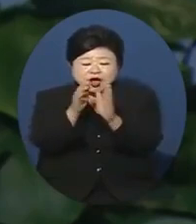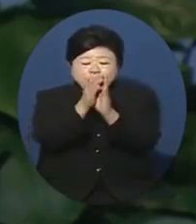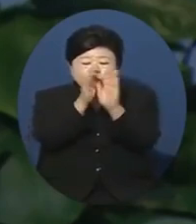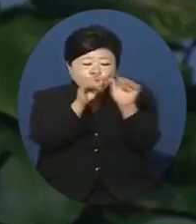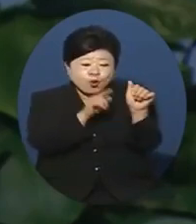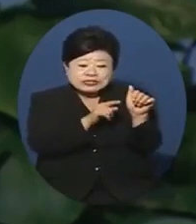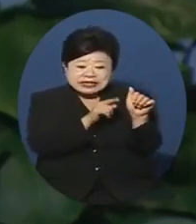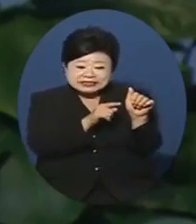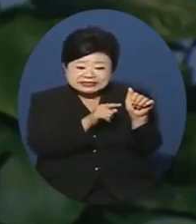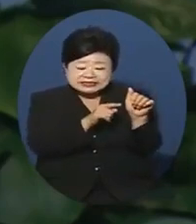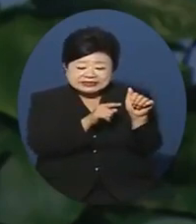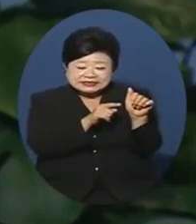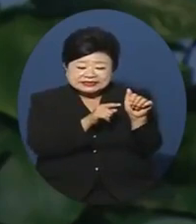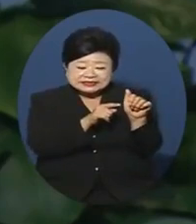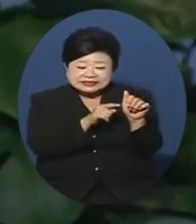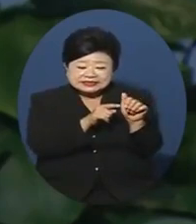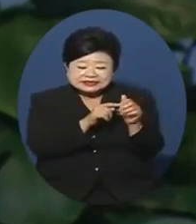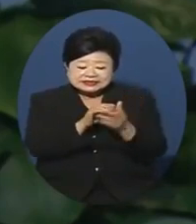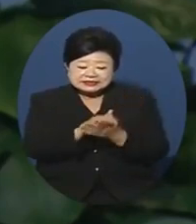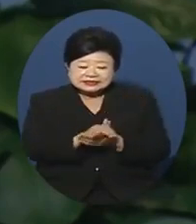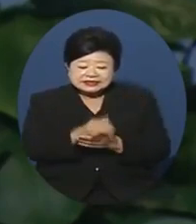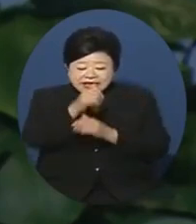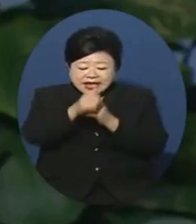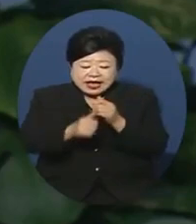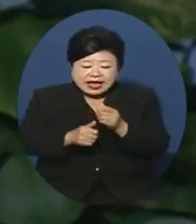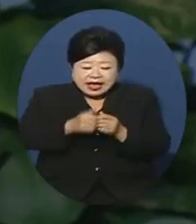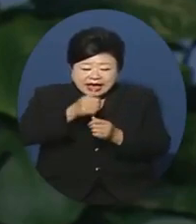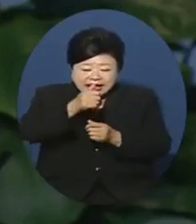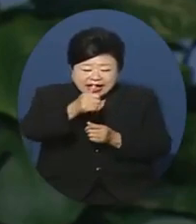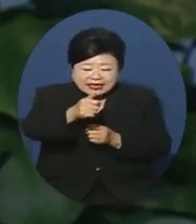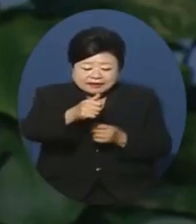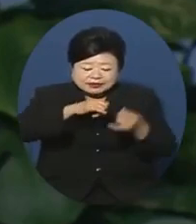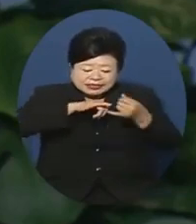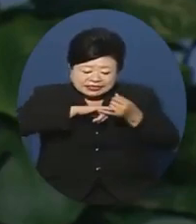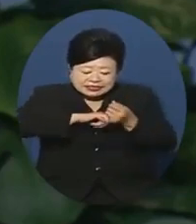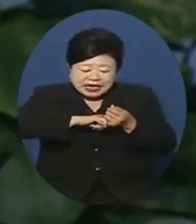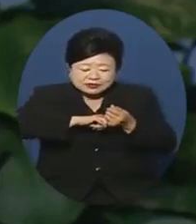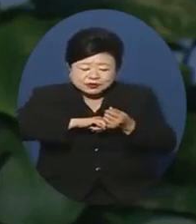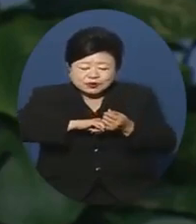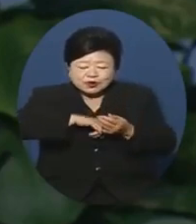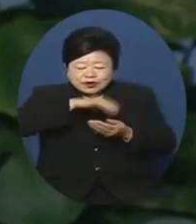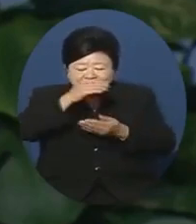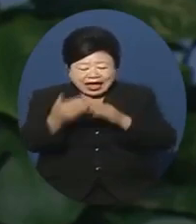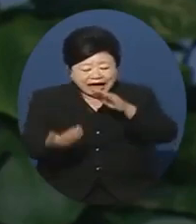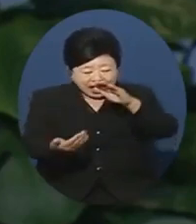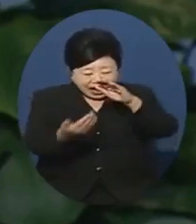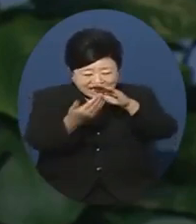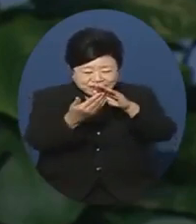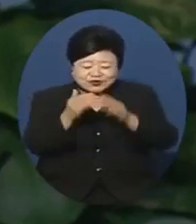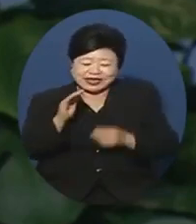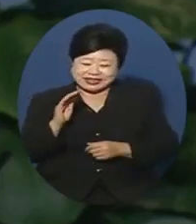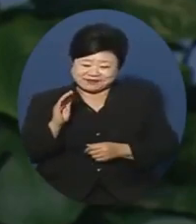모세는 하나님이 주는 약속은 다 이루어져야 되는 것입니다.